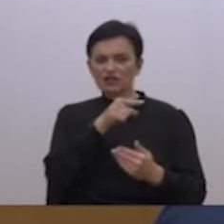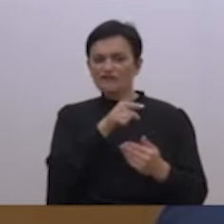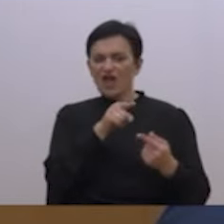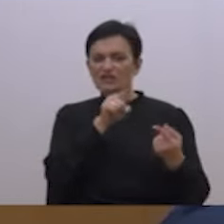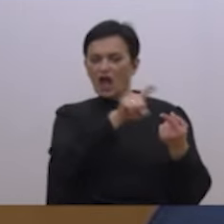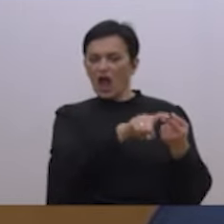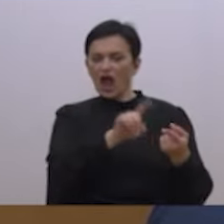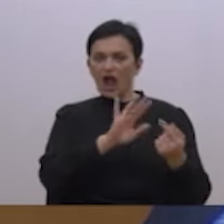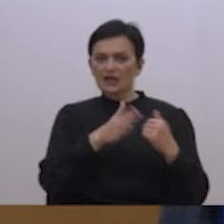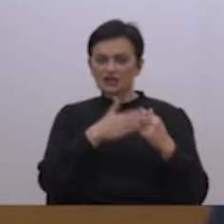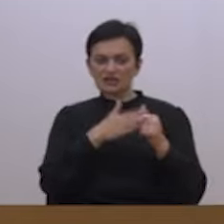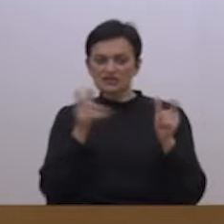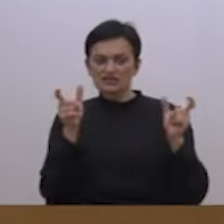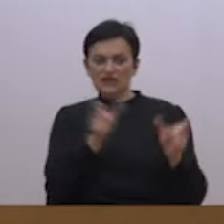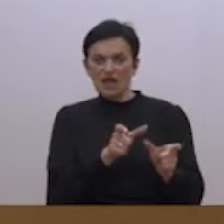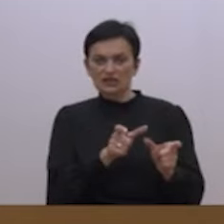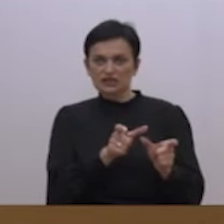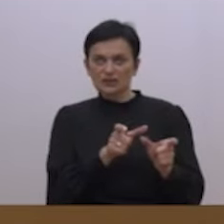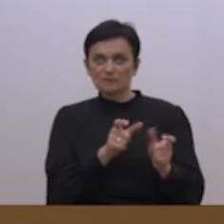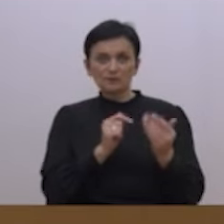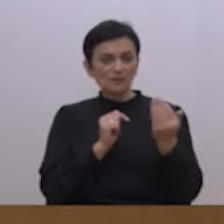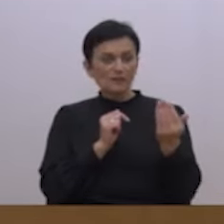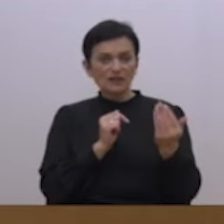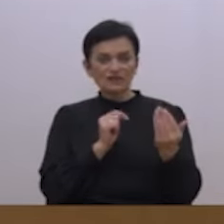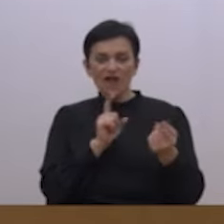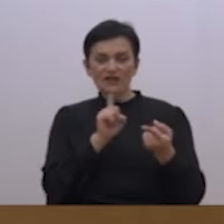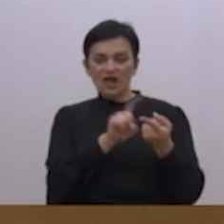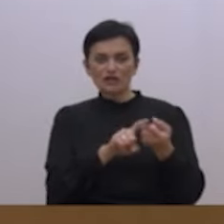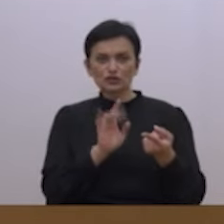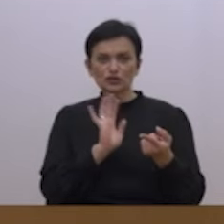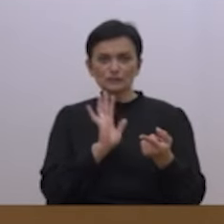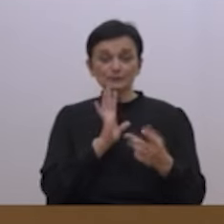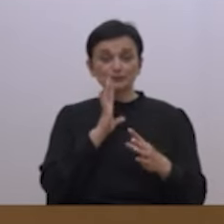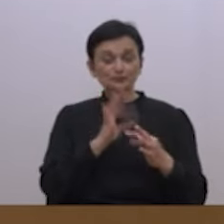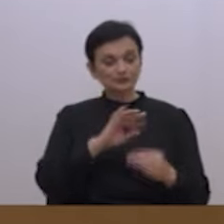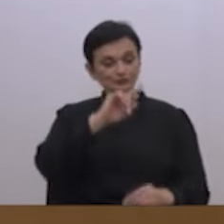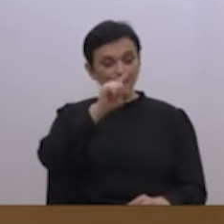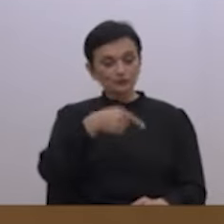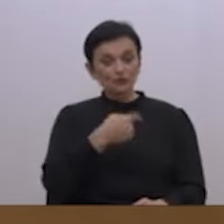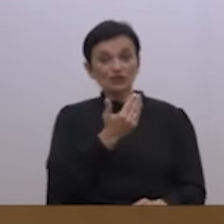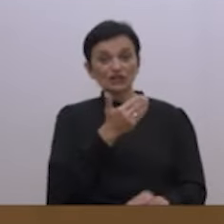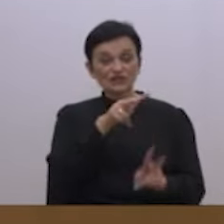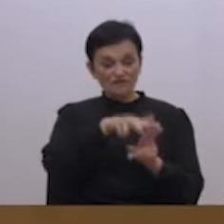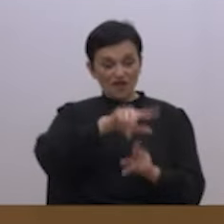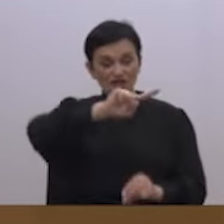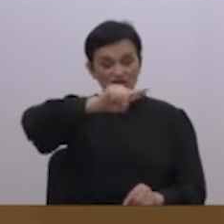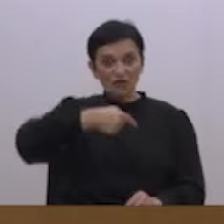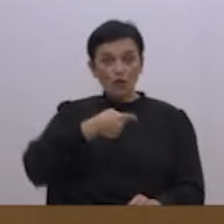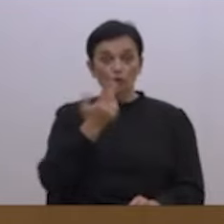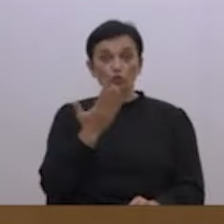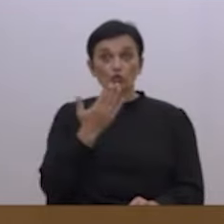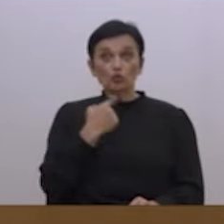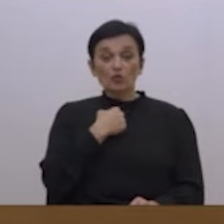შეგეხებათ სანქციები და თქვენ არ შეგეხებათ ის პასუხისმგებლობა, რომელიც თქვენ დაგეკისრებათ იმ შემთხვევაში, როდესაც